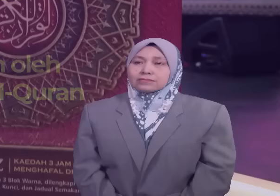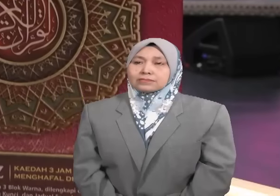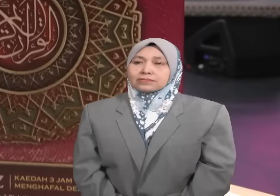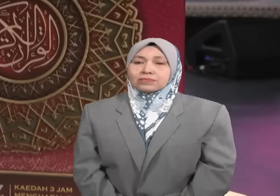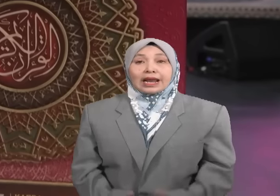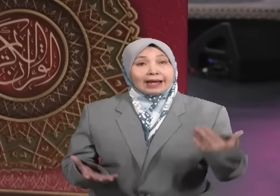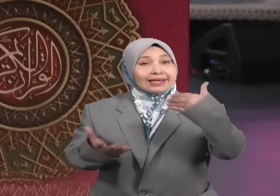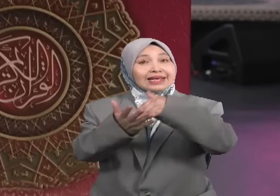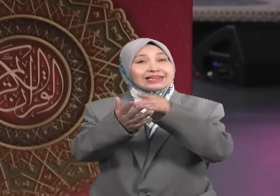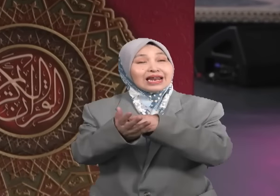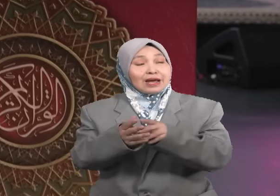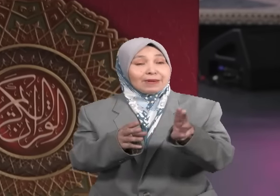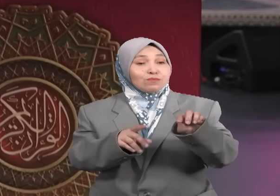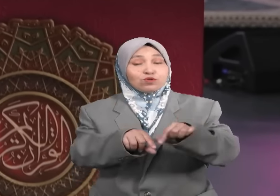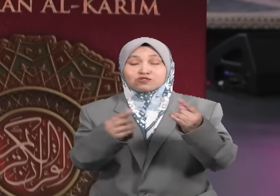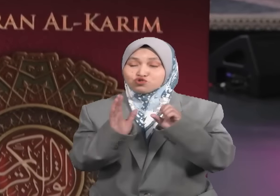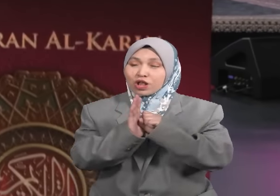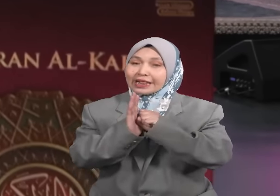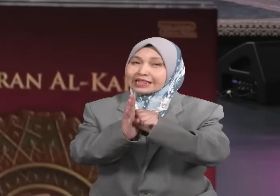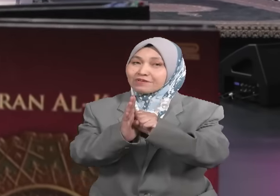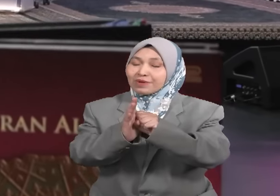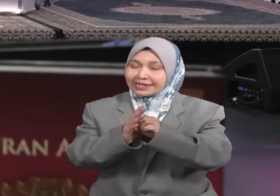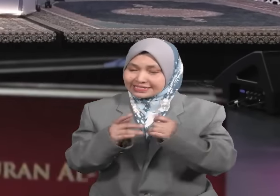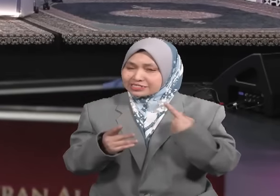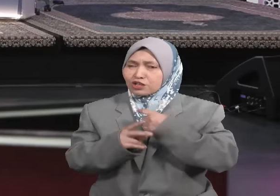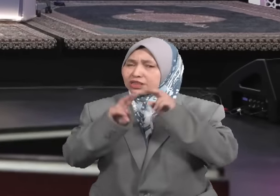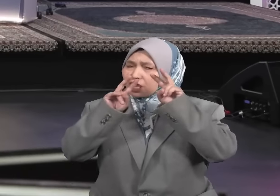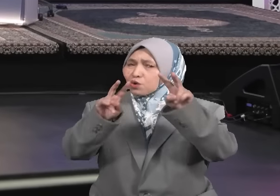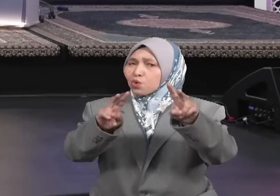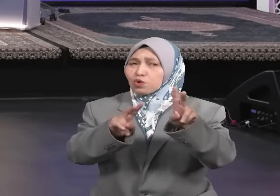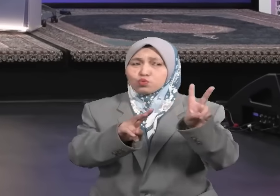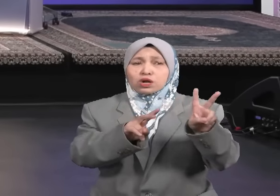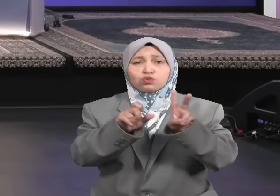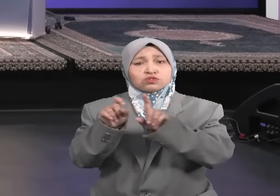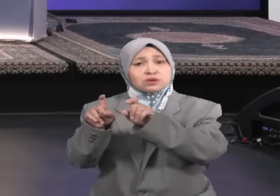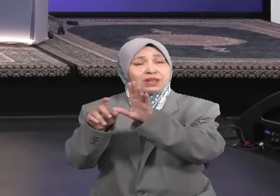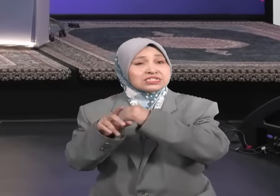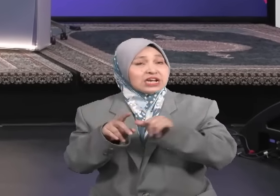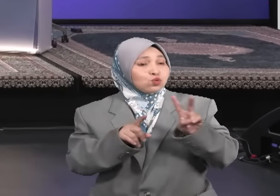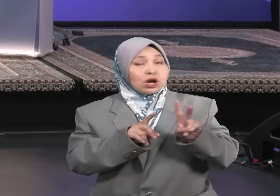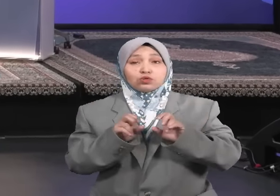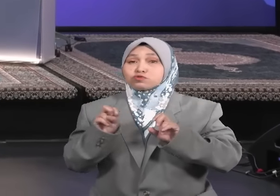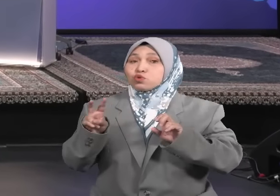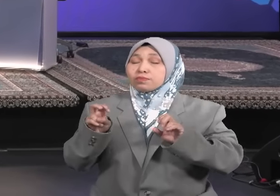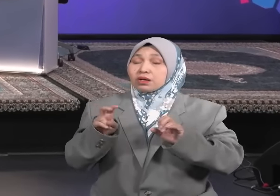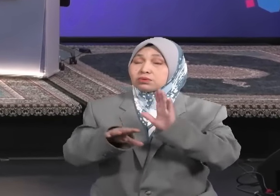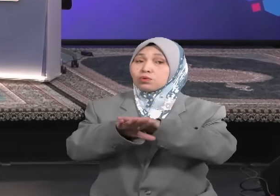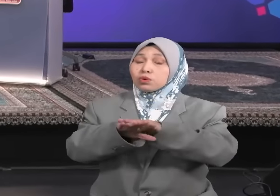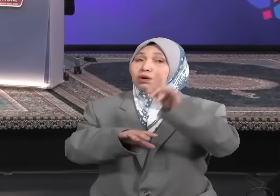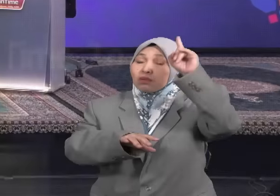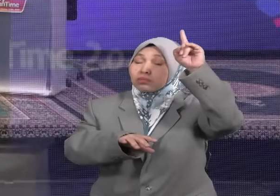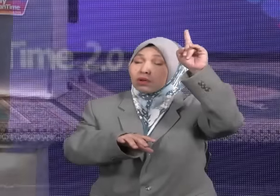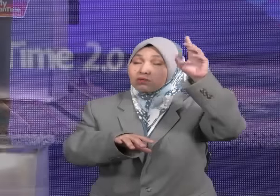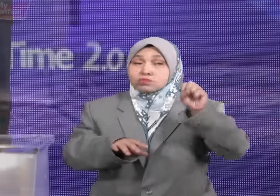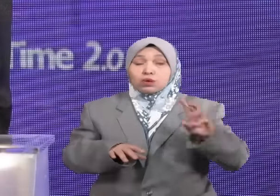Mari kita dalam My Quran Time, Quran Salat Infaq pada hari ini untuk kita sama-sama melihat kepada ayat 211 dan 212 sebagai satu teguran Allah Subhanahu Wa Taala